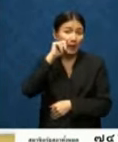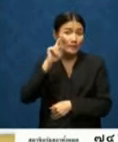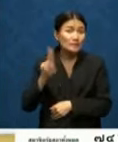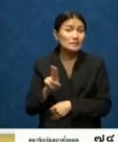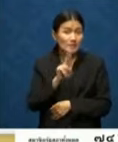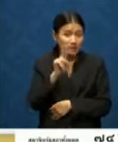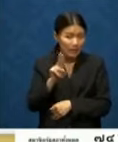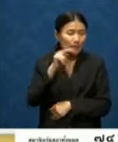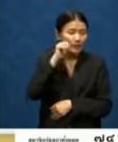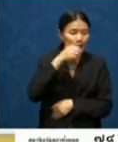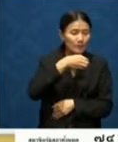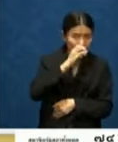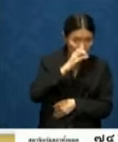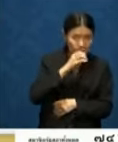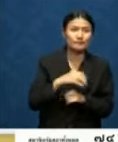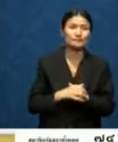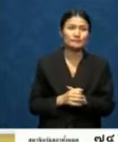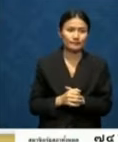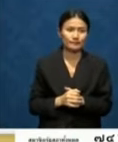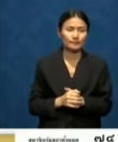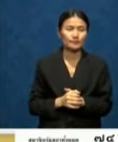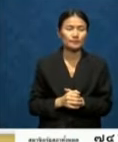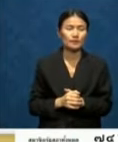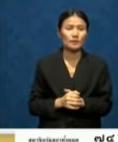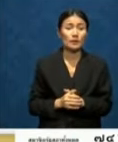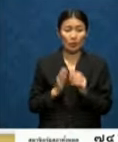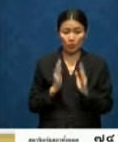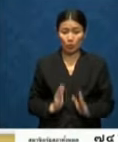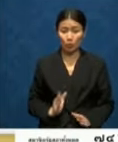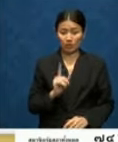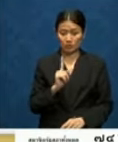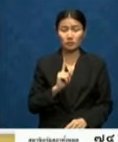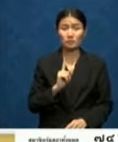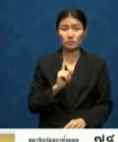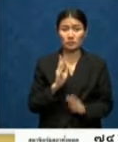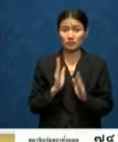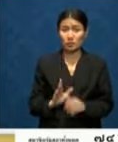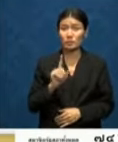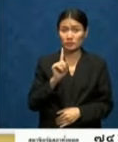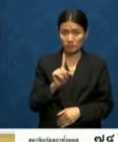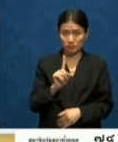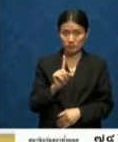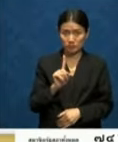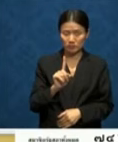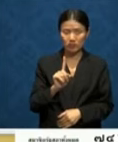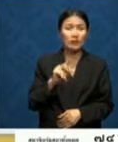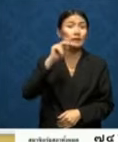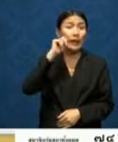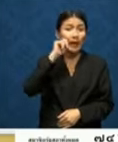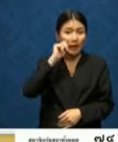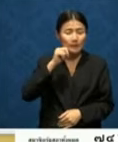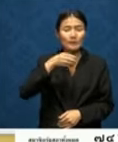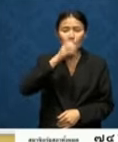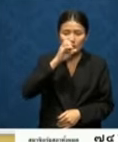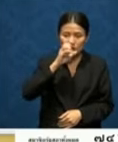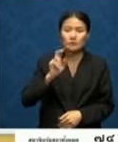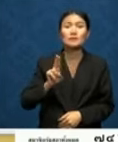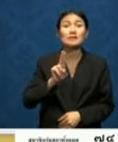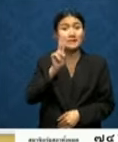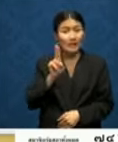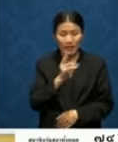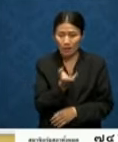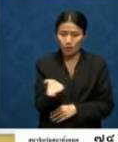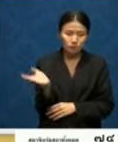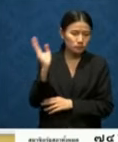ดื่มได้ครับปรากฏว่าคนหนึ่งคนนะครับมนุษย์ 1คนเนี่ยต้องใช้น้ำกินน้ำใช้วัน